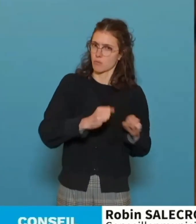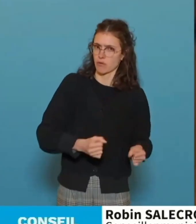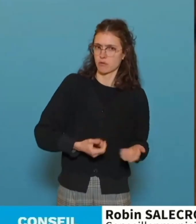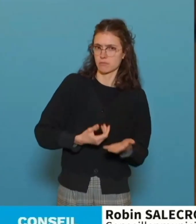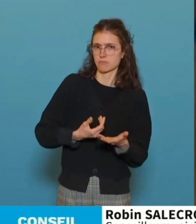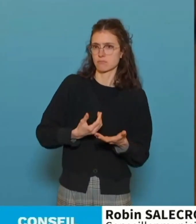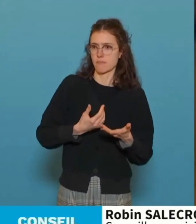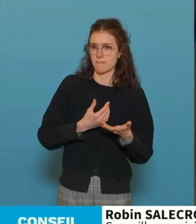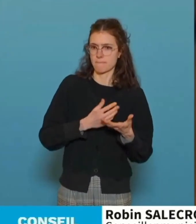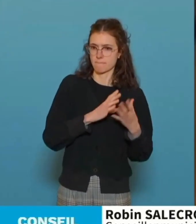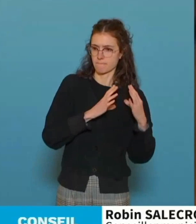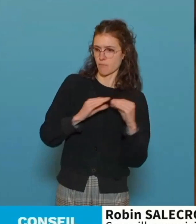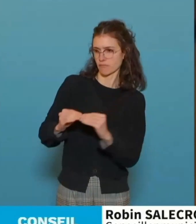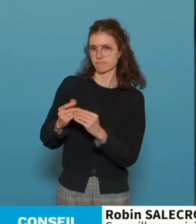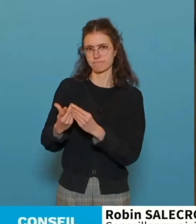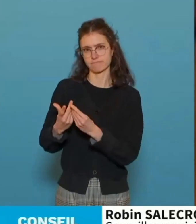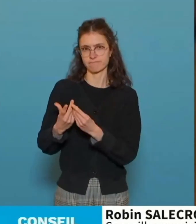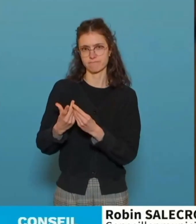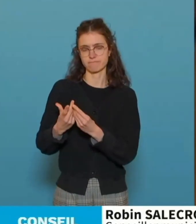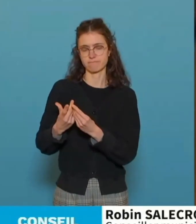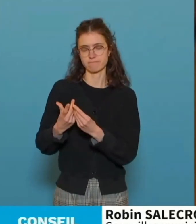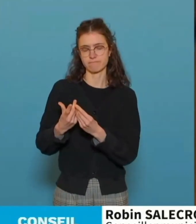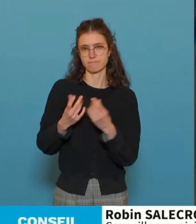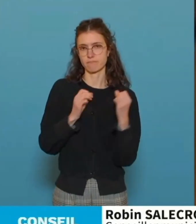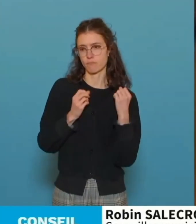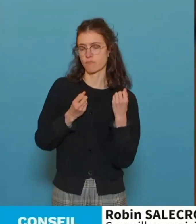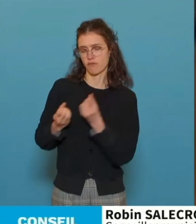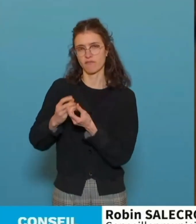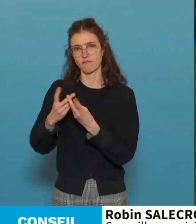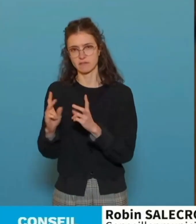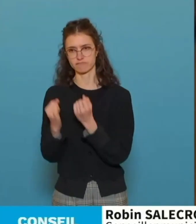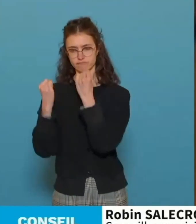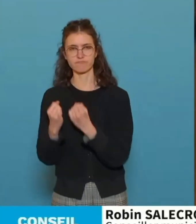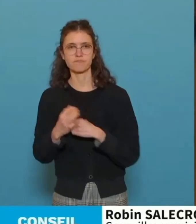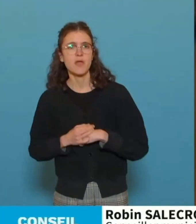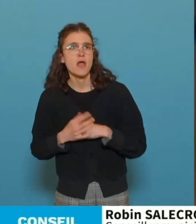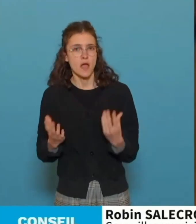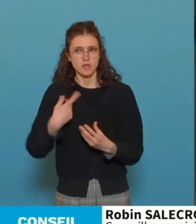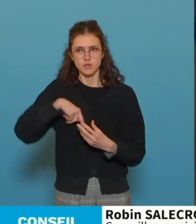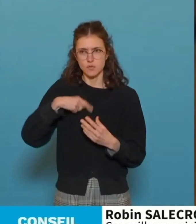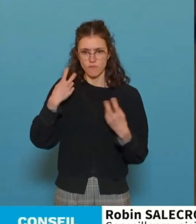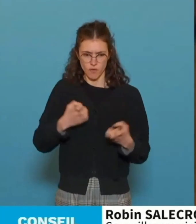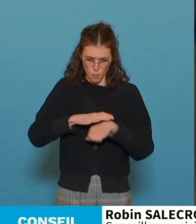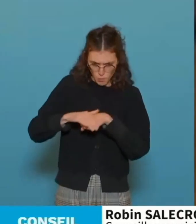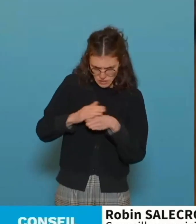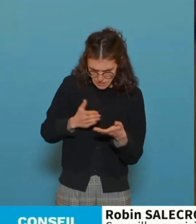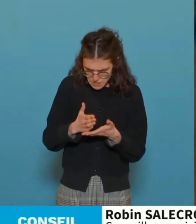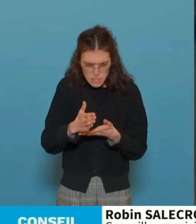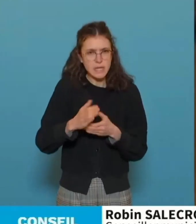que regarder le passé, nous affirmons une orientation politique claire, une ville qui assume l'héritage des luttes